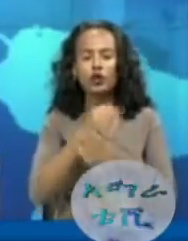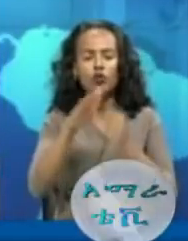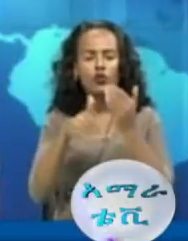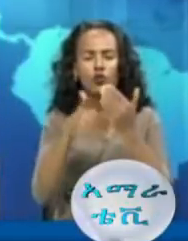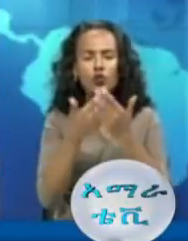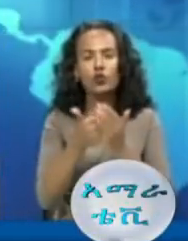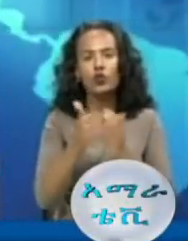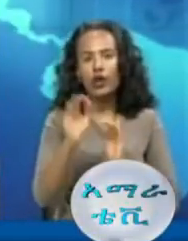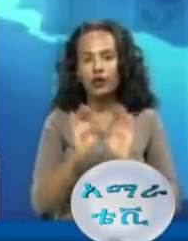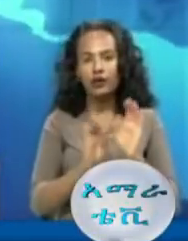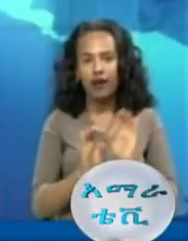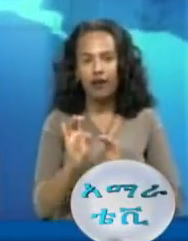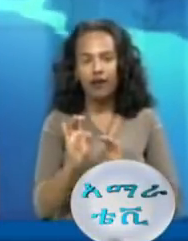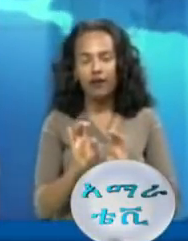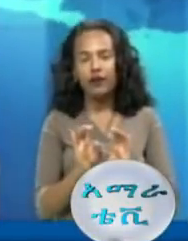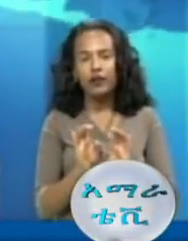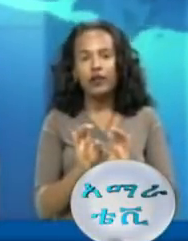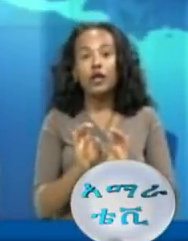ያደርጋል።